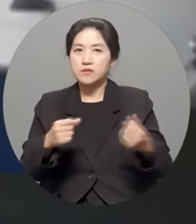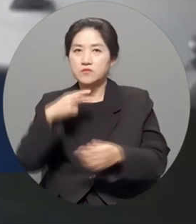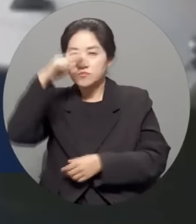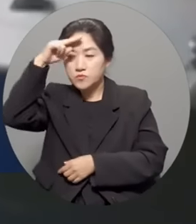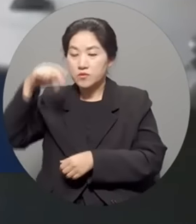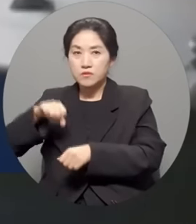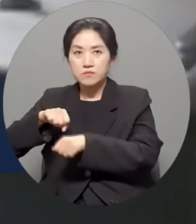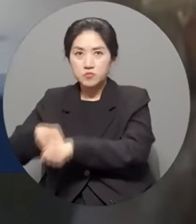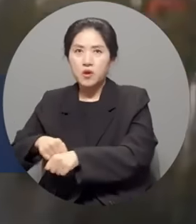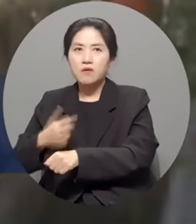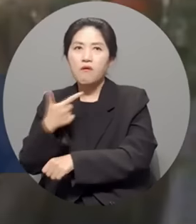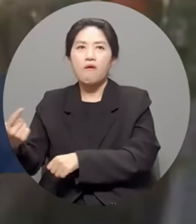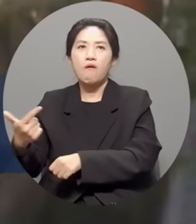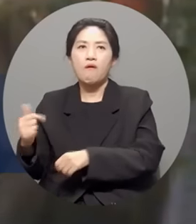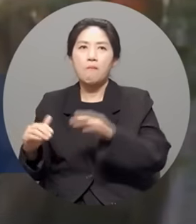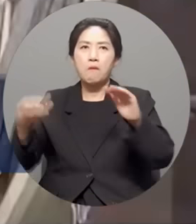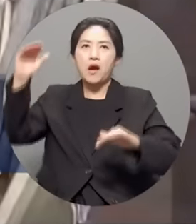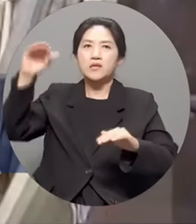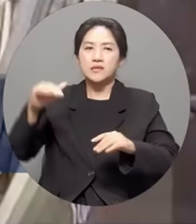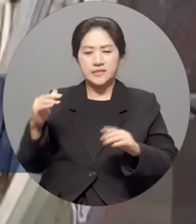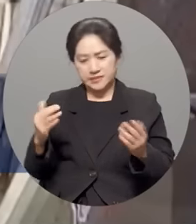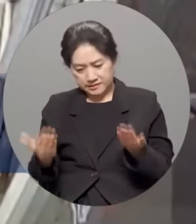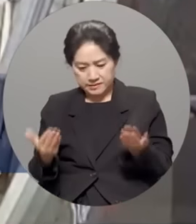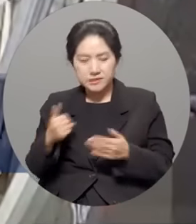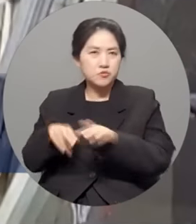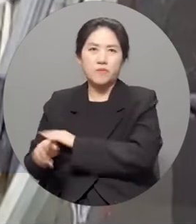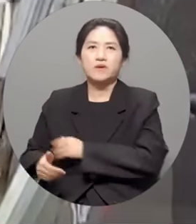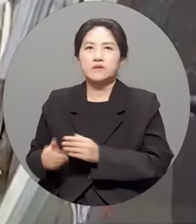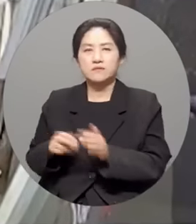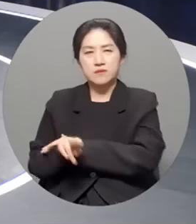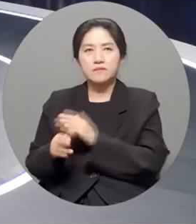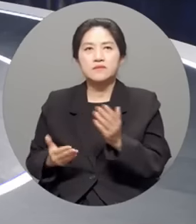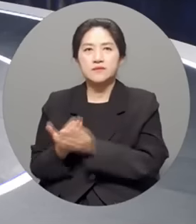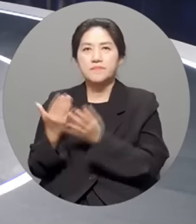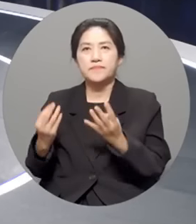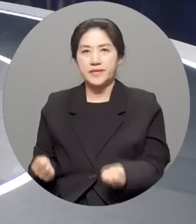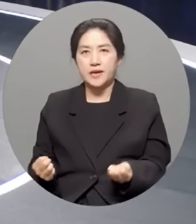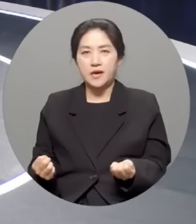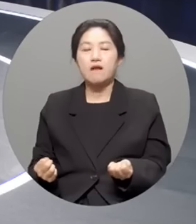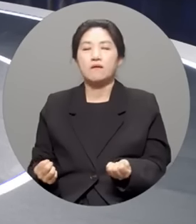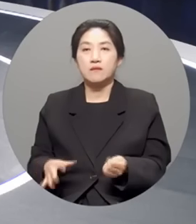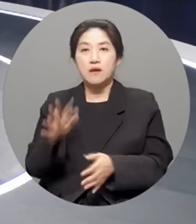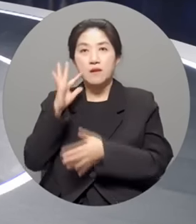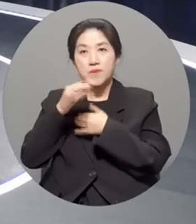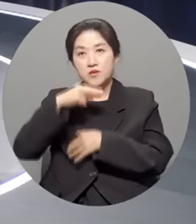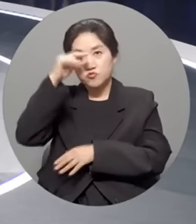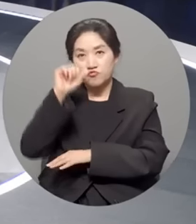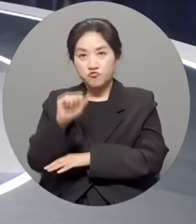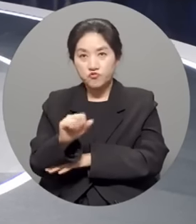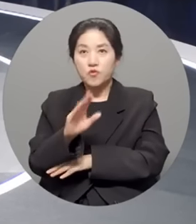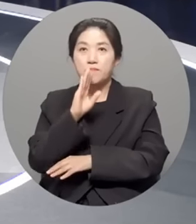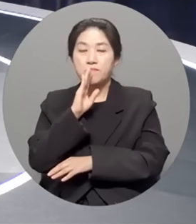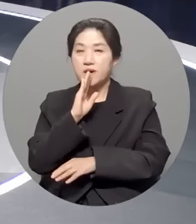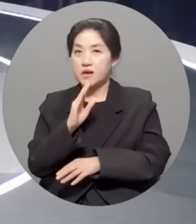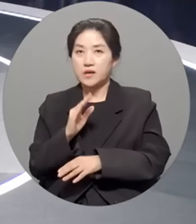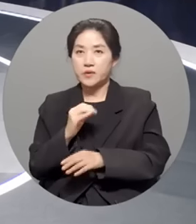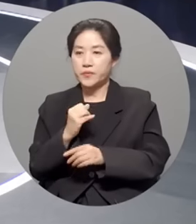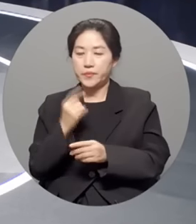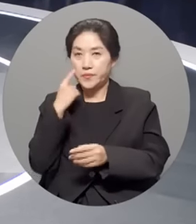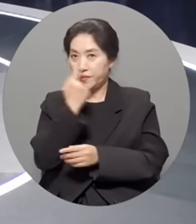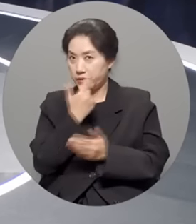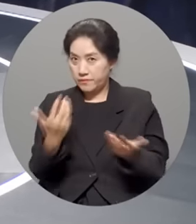상대적으로 오히려 도망가는 경우가 많이 발생되고 있습니다네 그럼 만약에 음주운전 사실이 밝혀지지 않으면